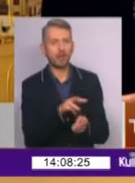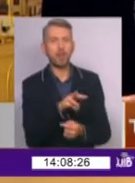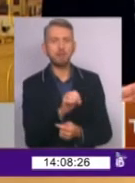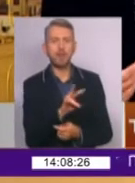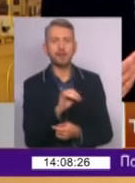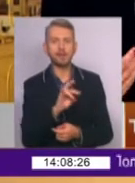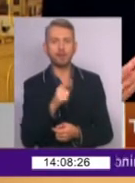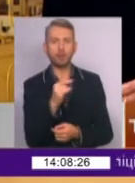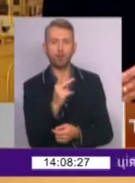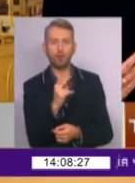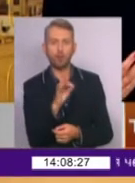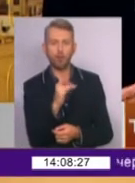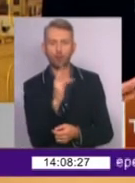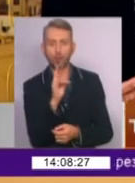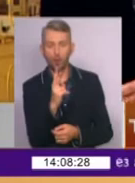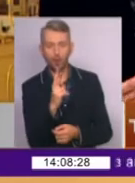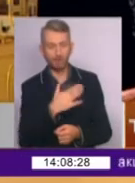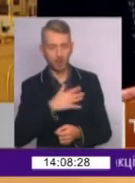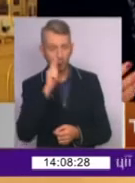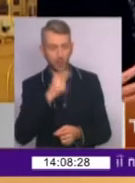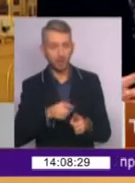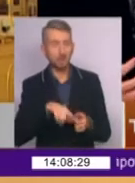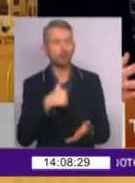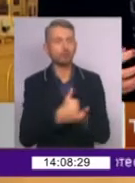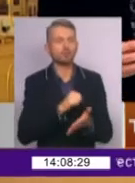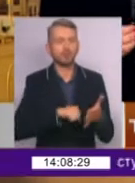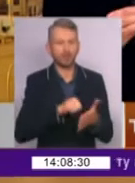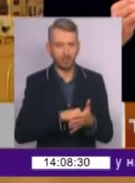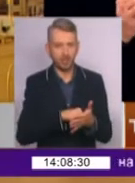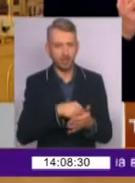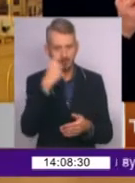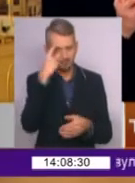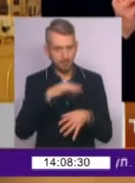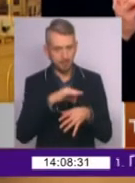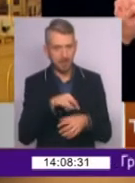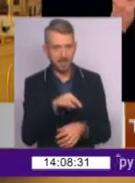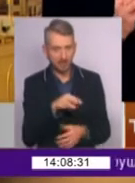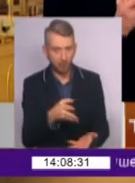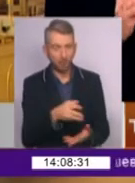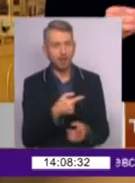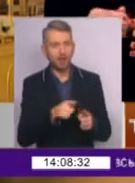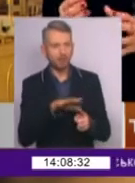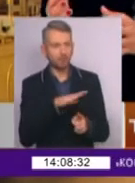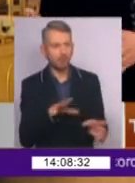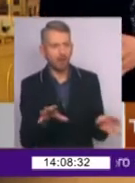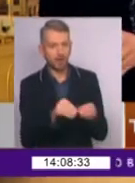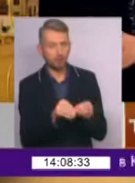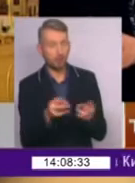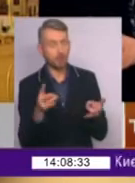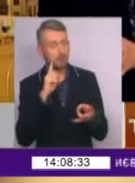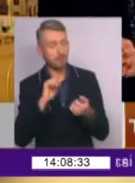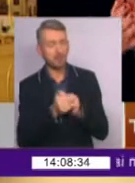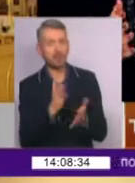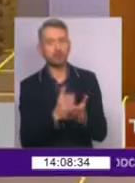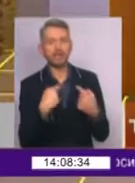нашій країні – це основний збудник менінгітів, тому ці поняття дуже часто йдуть разом, хоча треба пам'ятати, що є інші